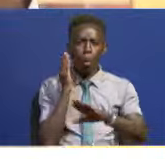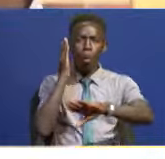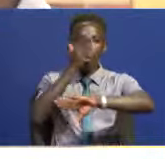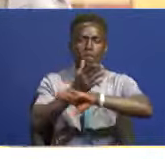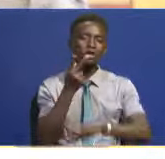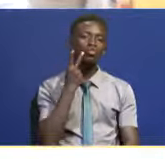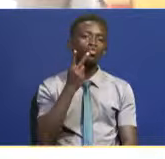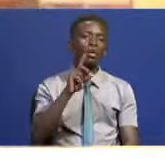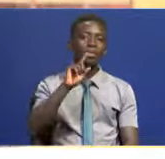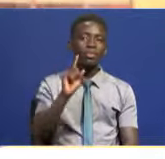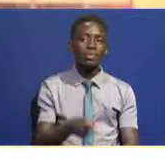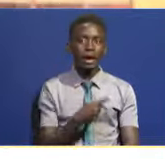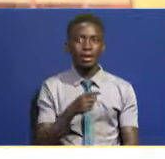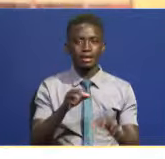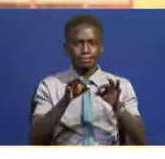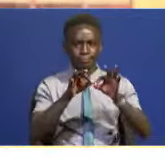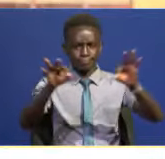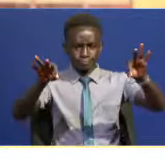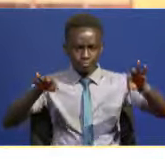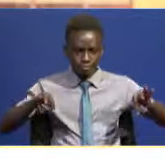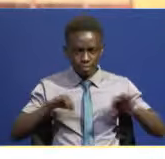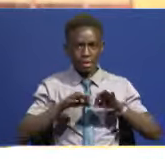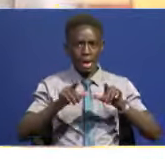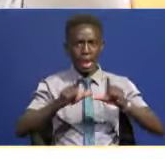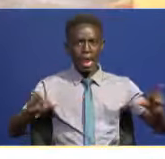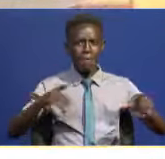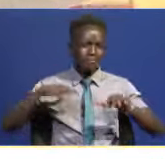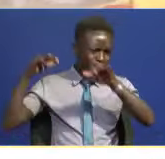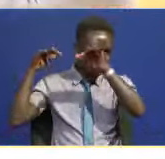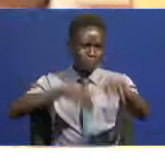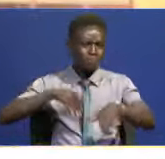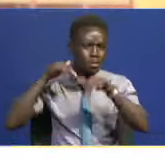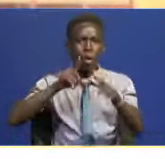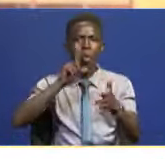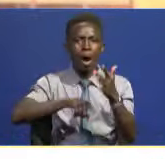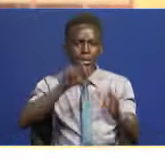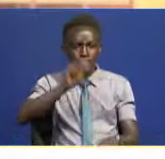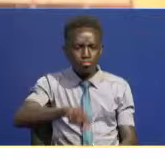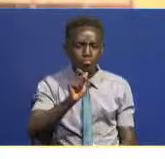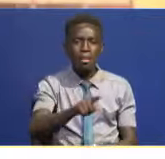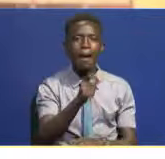acres of land wa Kenya walilima mahidi. And na hiyo harvest ya last year,